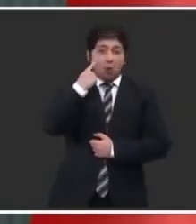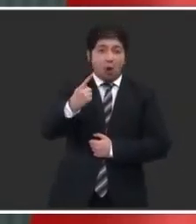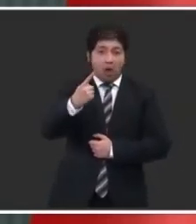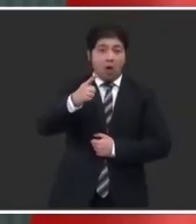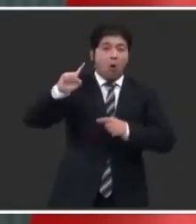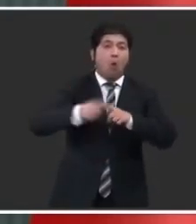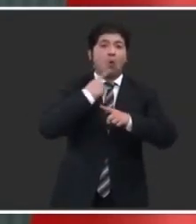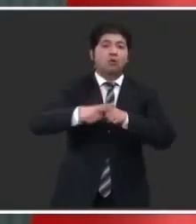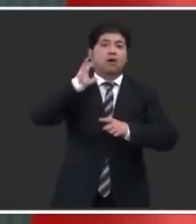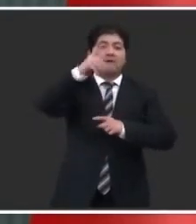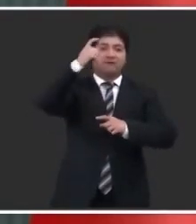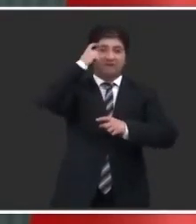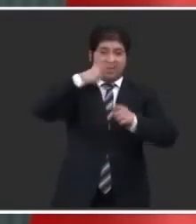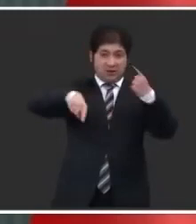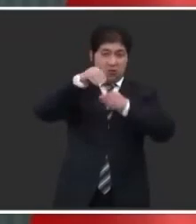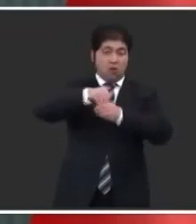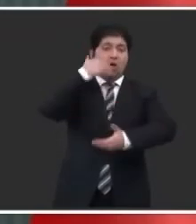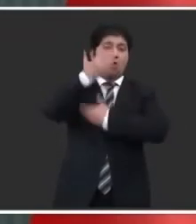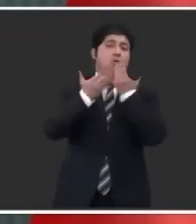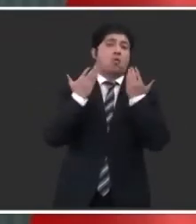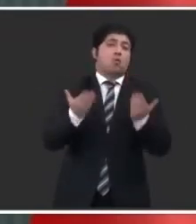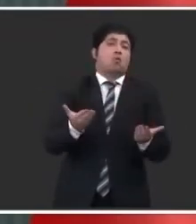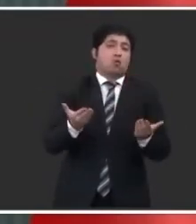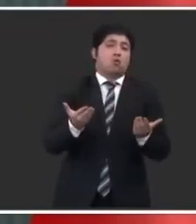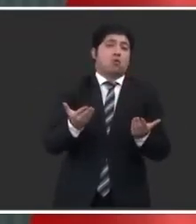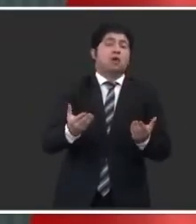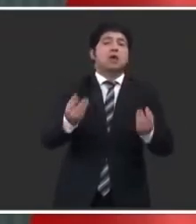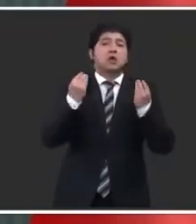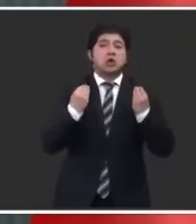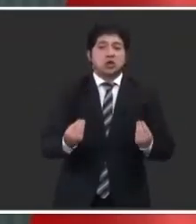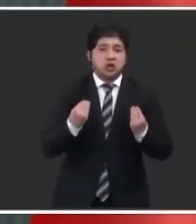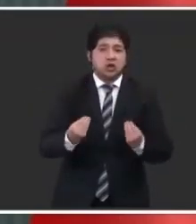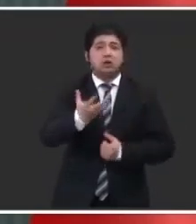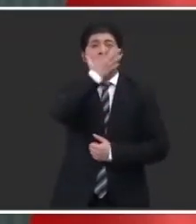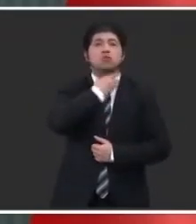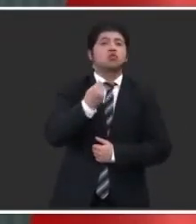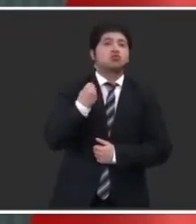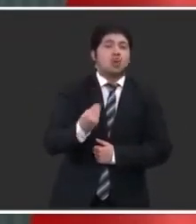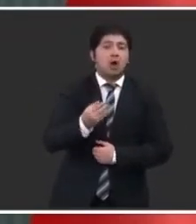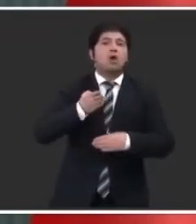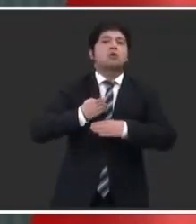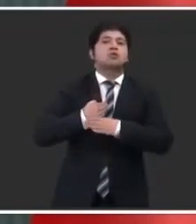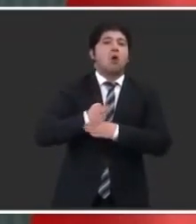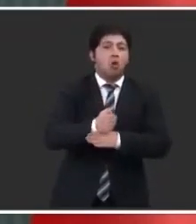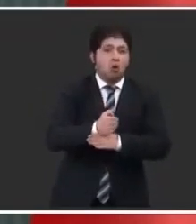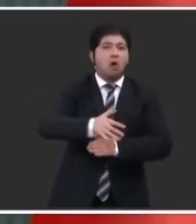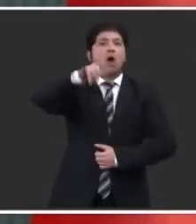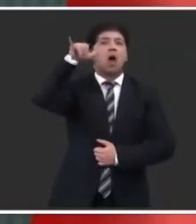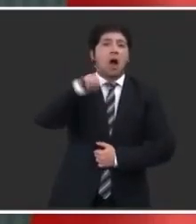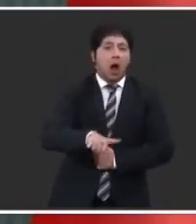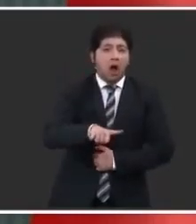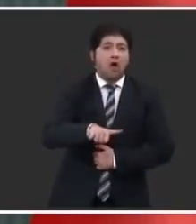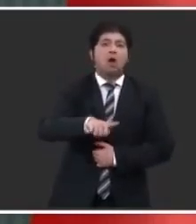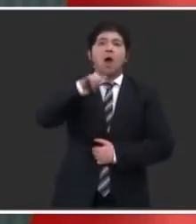ortak vizyonlarımızı ifade ediyor iyi güzeli doğruyu hakkı